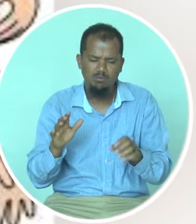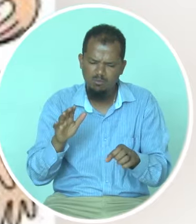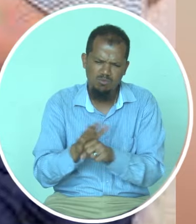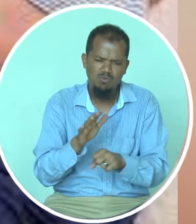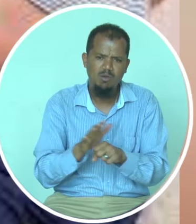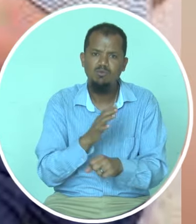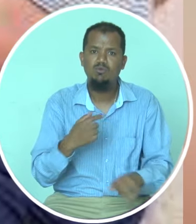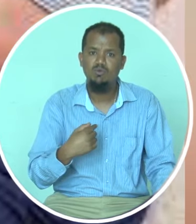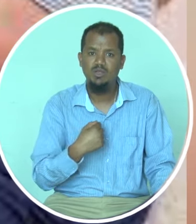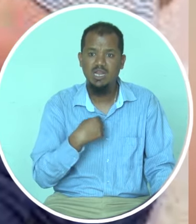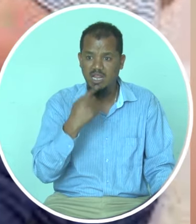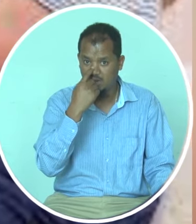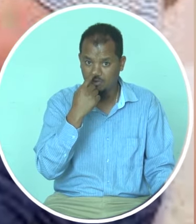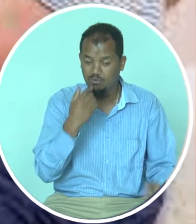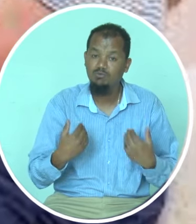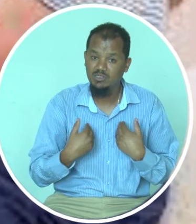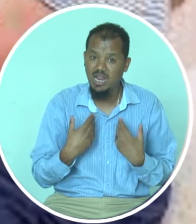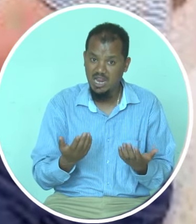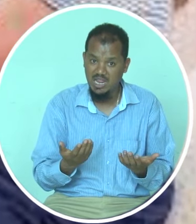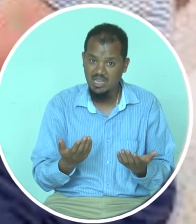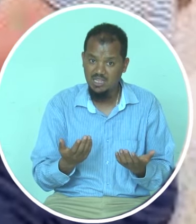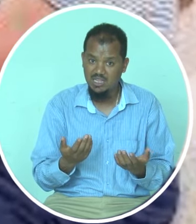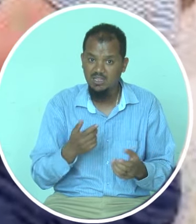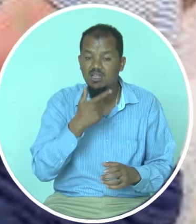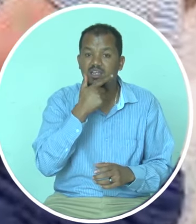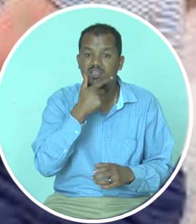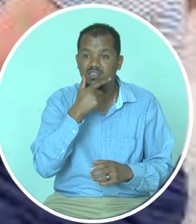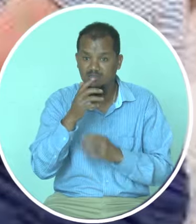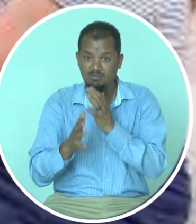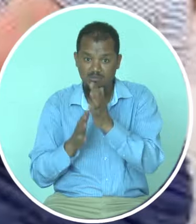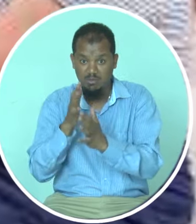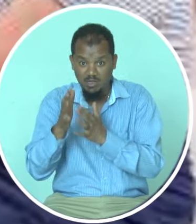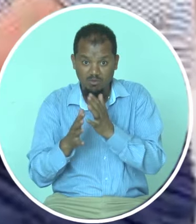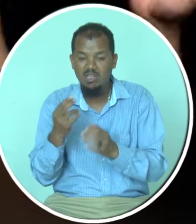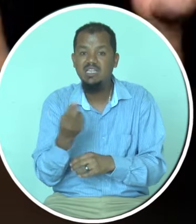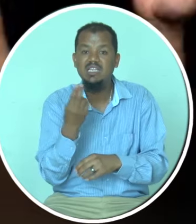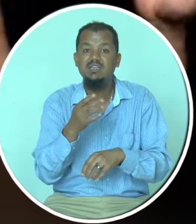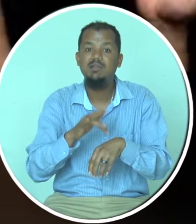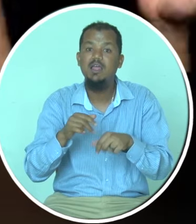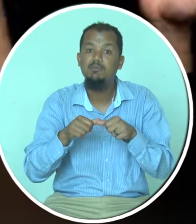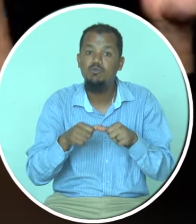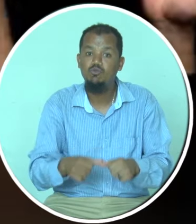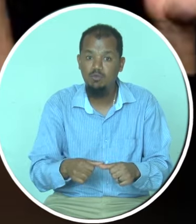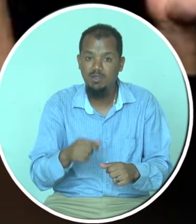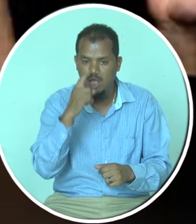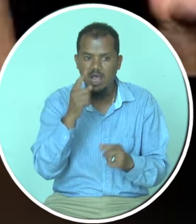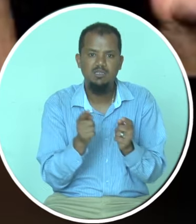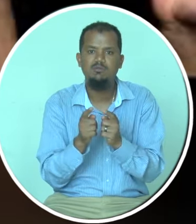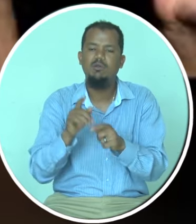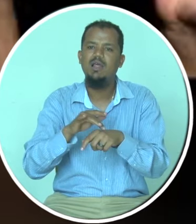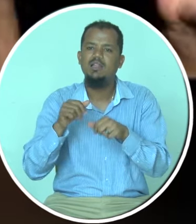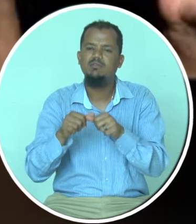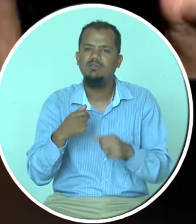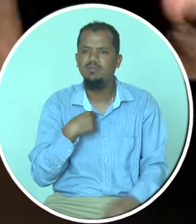ሙሉ በሙሉ እኔ ልምዱም ስላለኝ ነው የእንግሊዝ ምልክት ቋንቋ ጥቅም ላይ የሚውልበት አንድ መድረክ ላይ